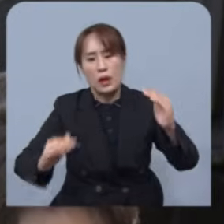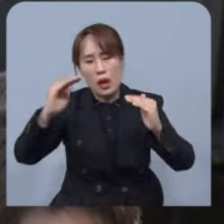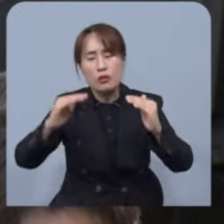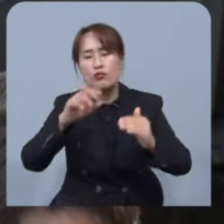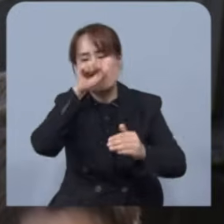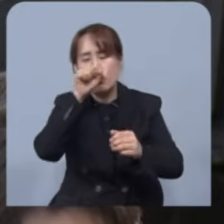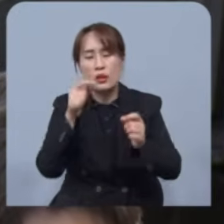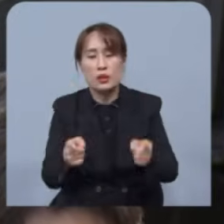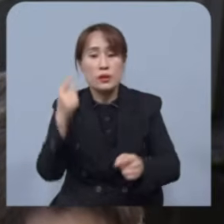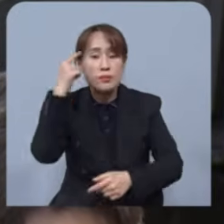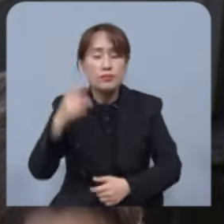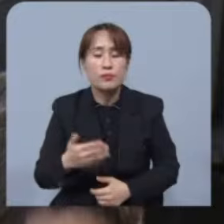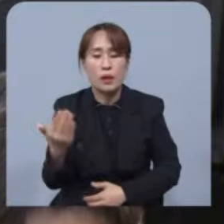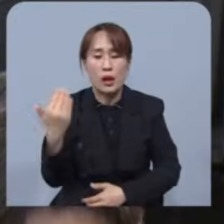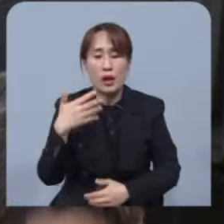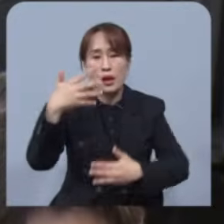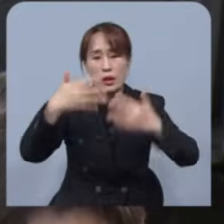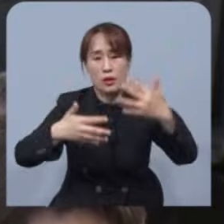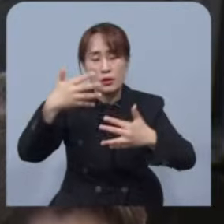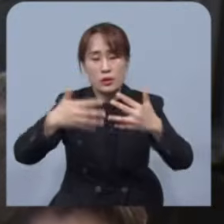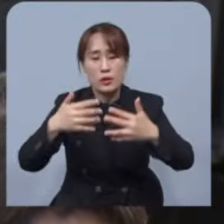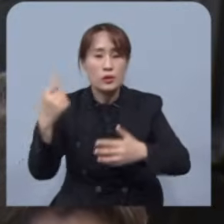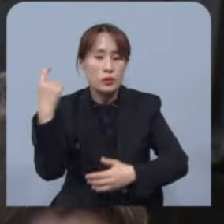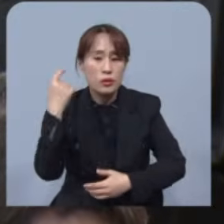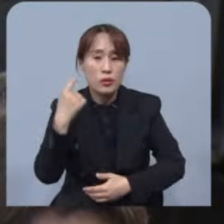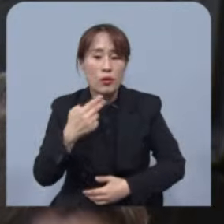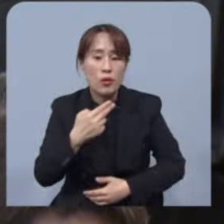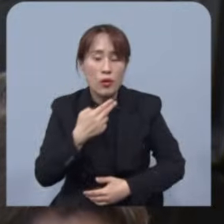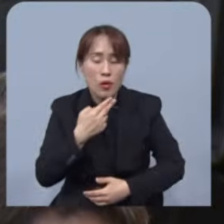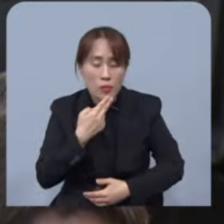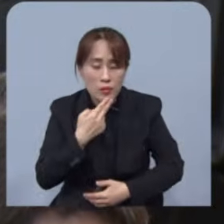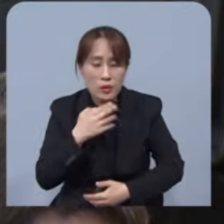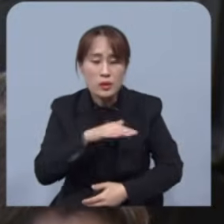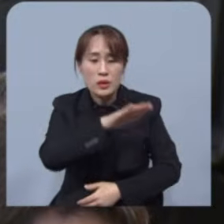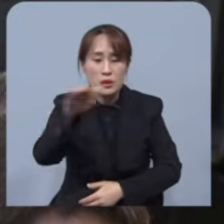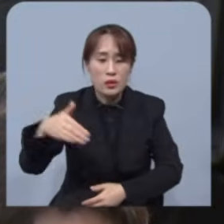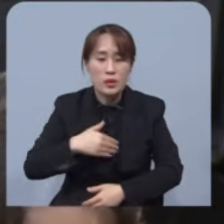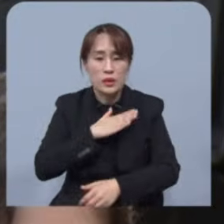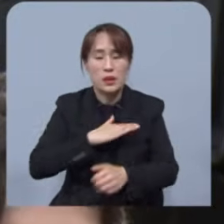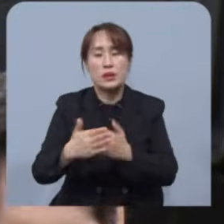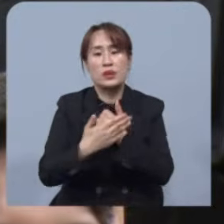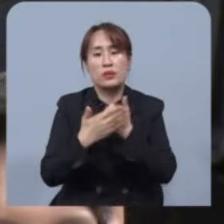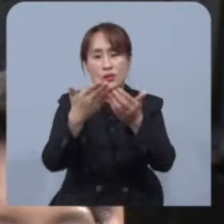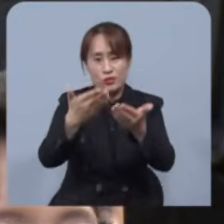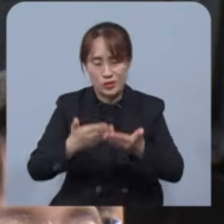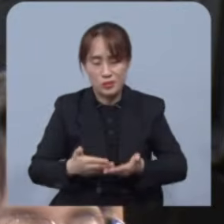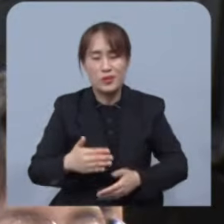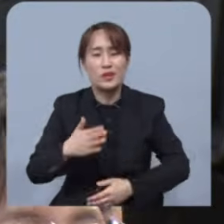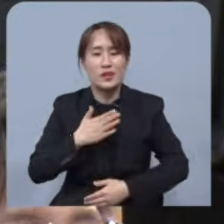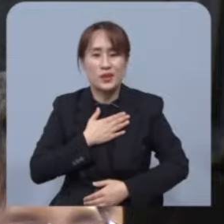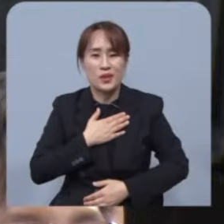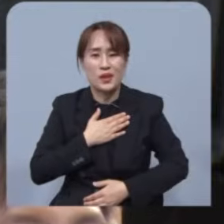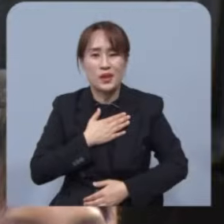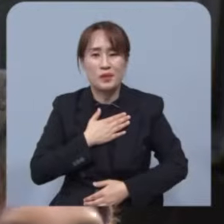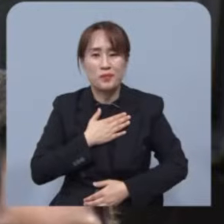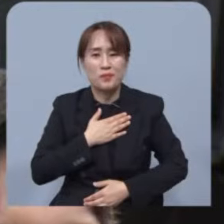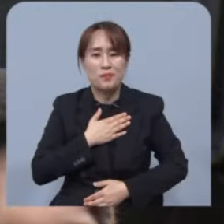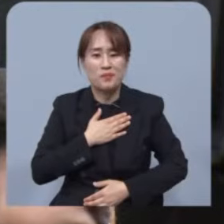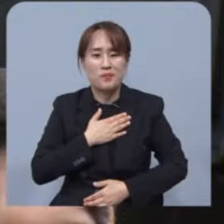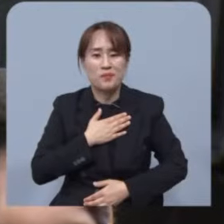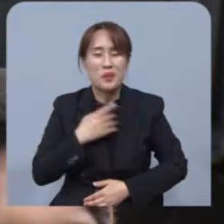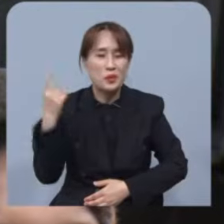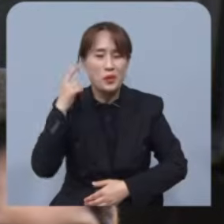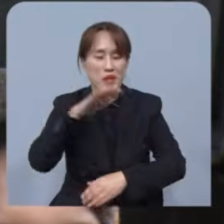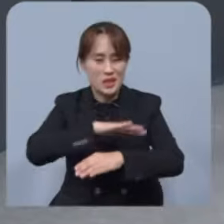드는데요. 아까 그 동영상 소리 안 나왔던 이런 부분도 저희한테 잘 지원을 해주시면 저희가 소리가